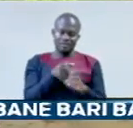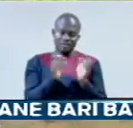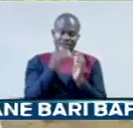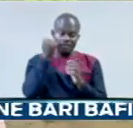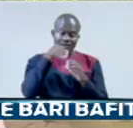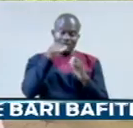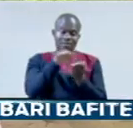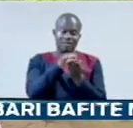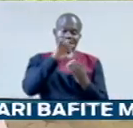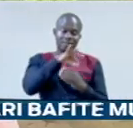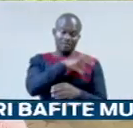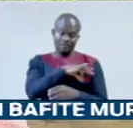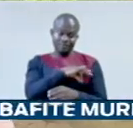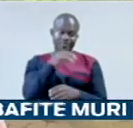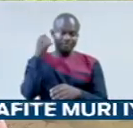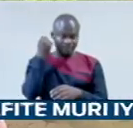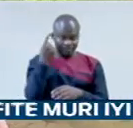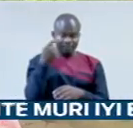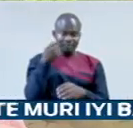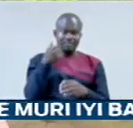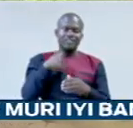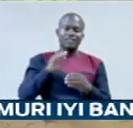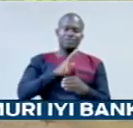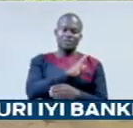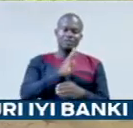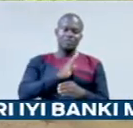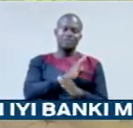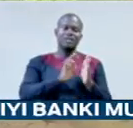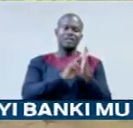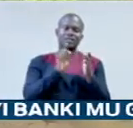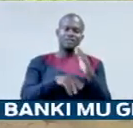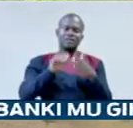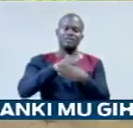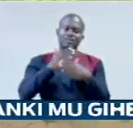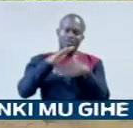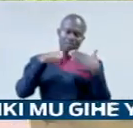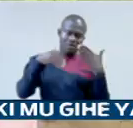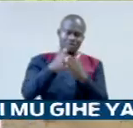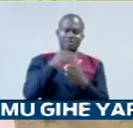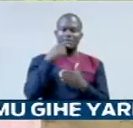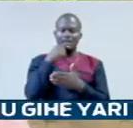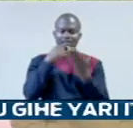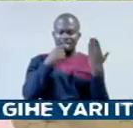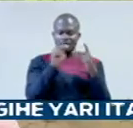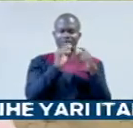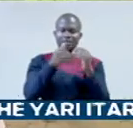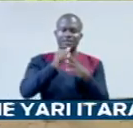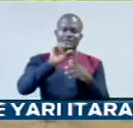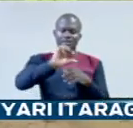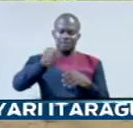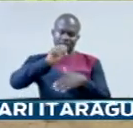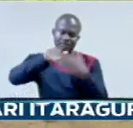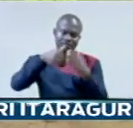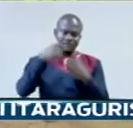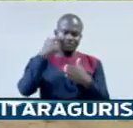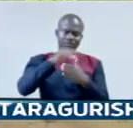iyo yungutse birumvikana buri banki igira board ihagarariye iki babanyamigabane bose mwavuze nabo n'abaturage bato n'abandi bose bareba